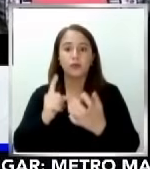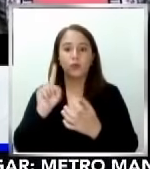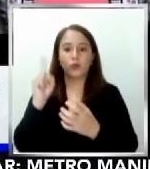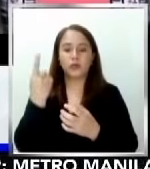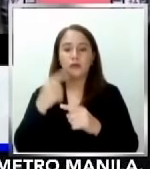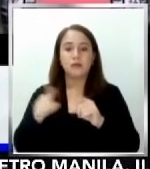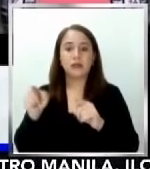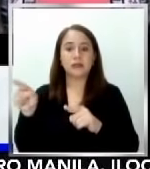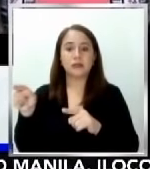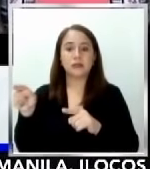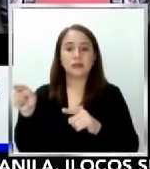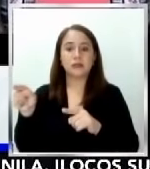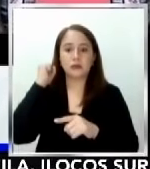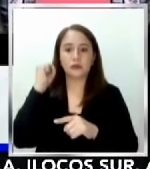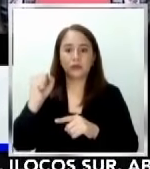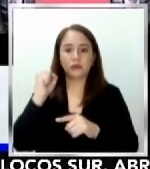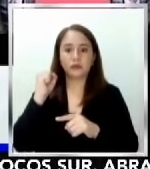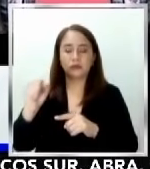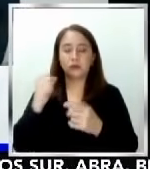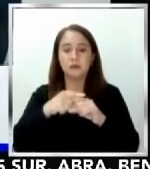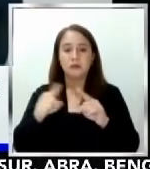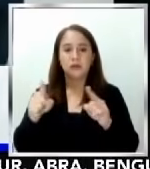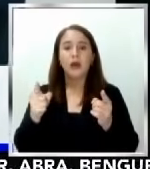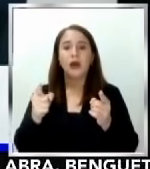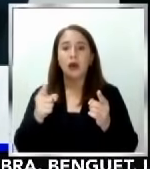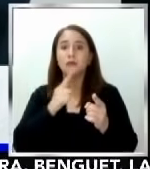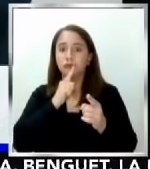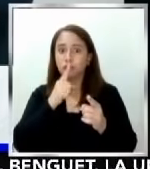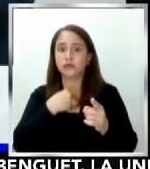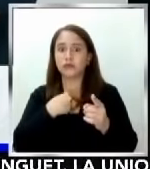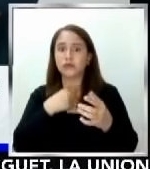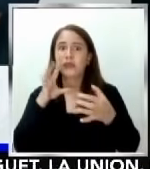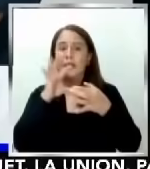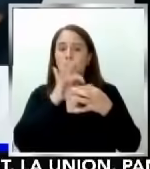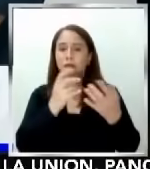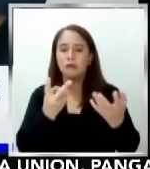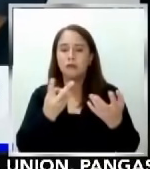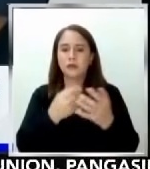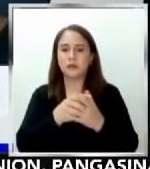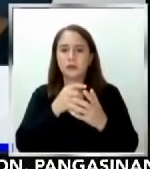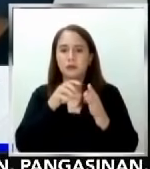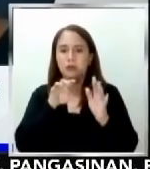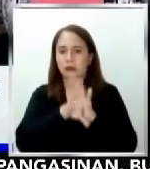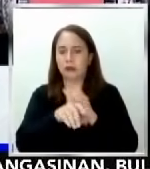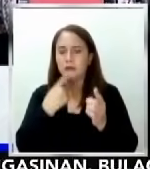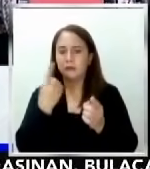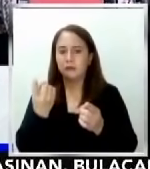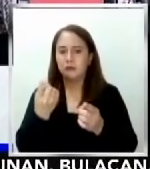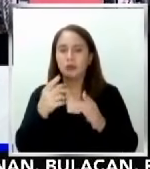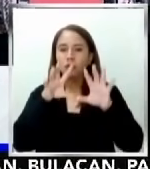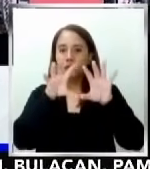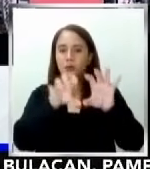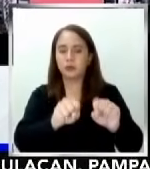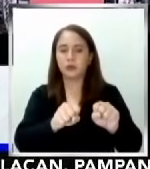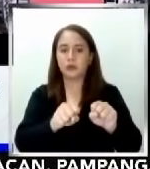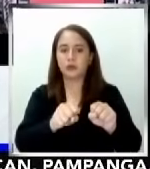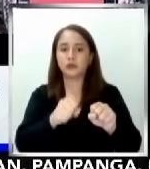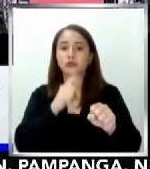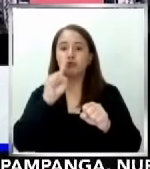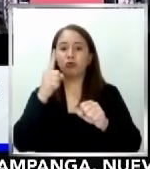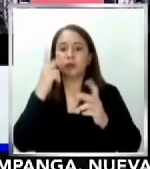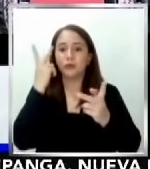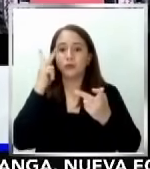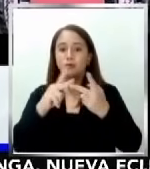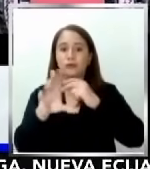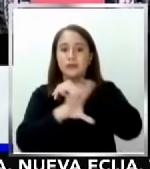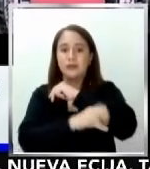May conspiracy talaga sa paggawa ng krimen. Nahuli naman sa isang entrapment operation si Yumol. Una, pag nanakaw lang. Kaya lang